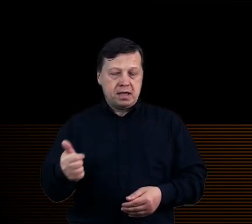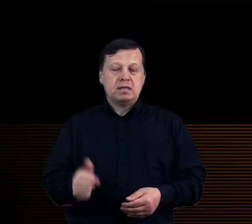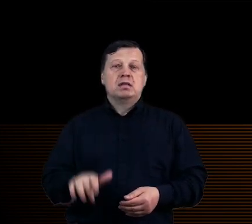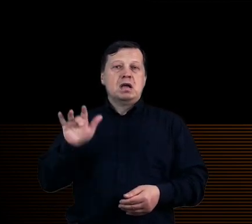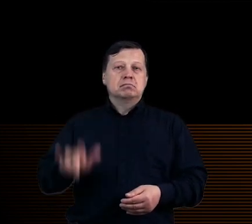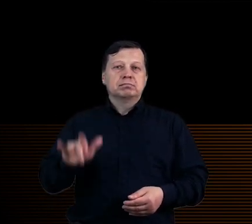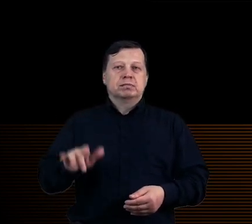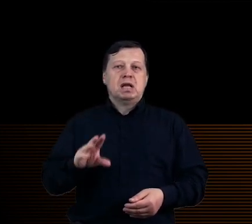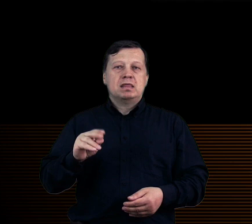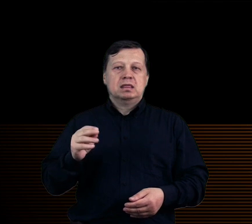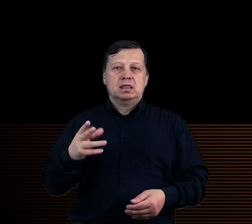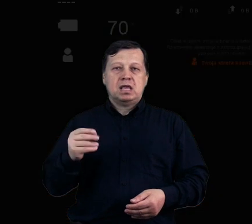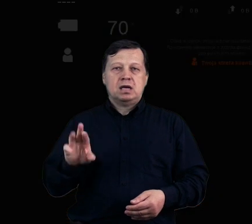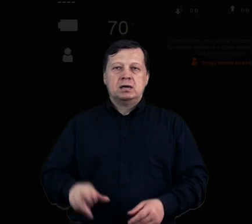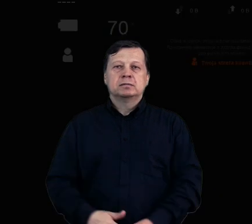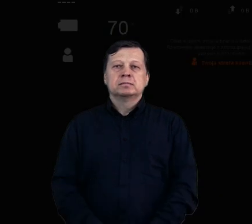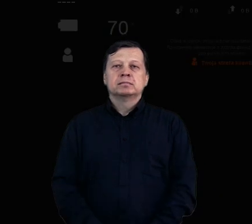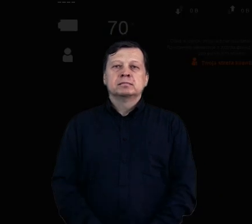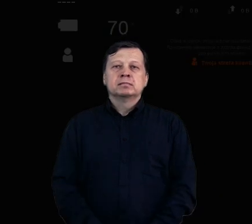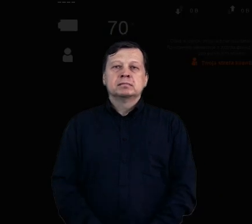192.168.1.1 i wciśnij Enter.